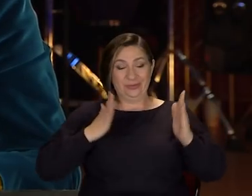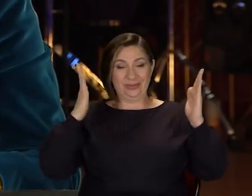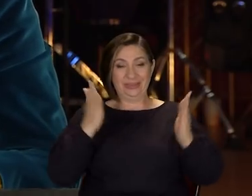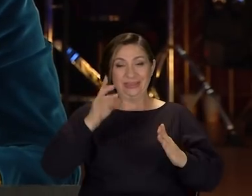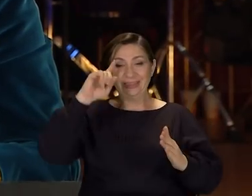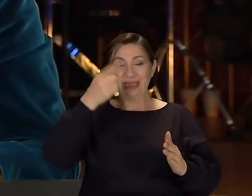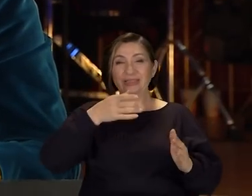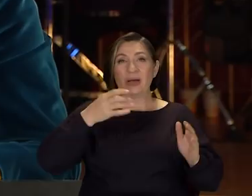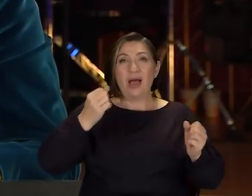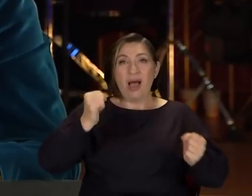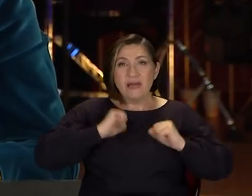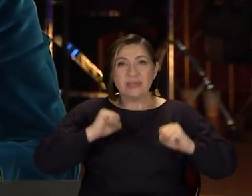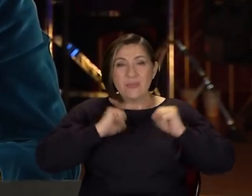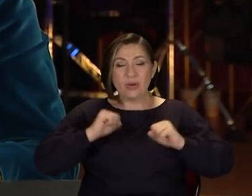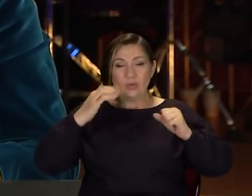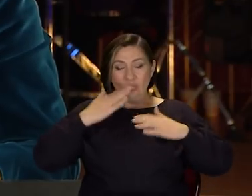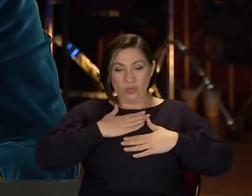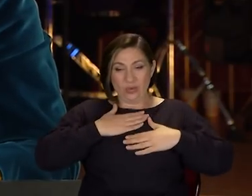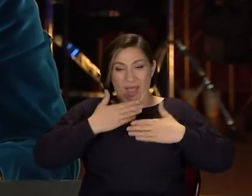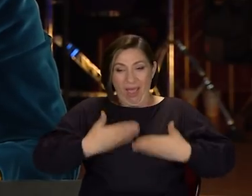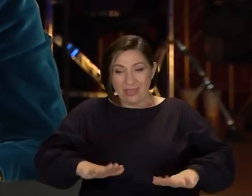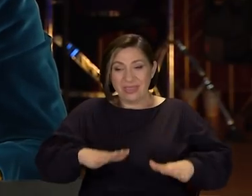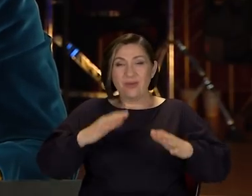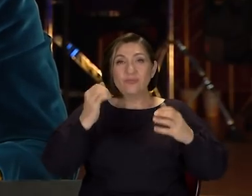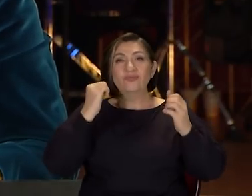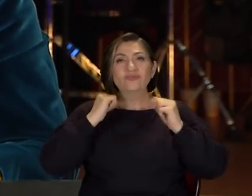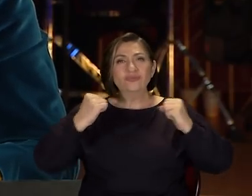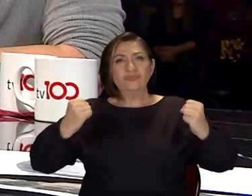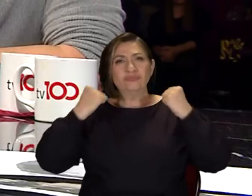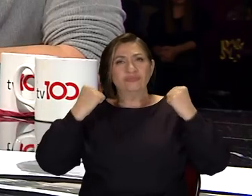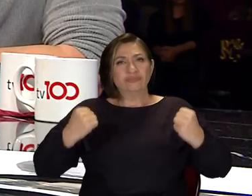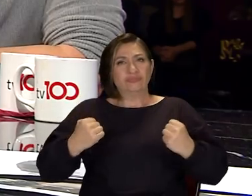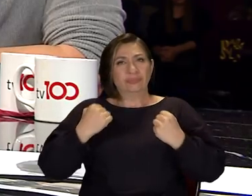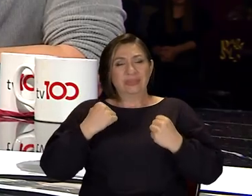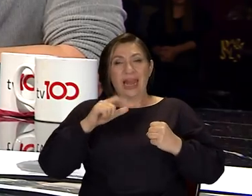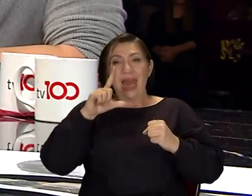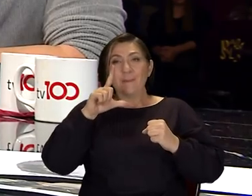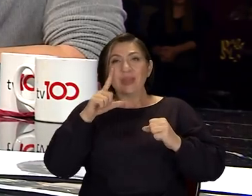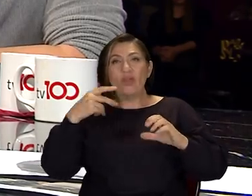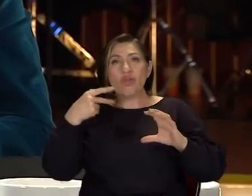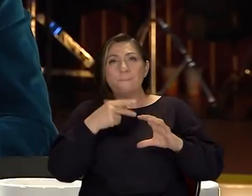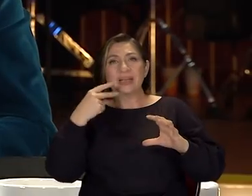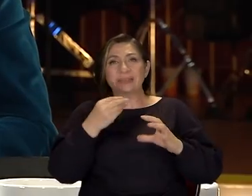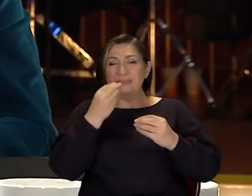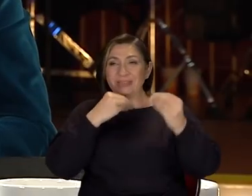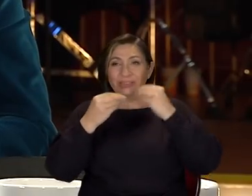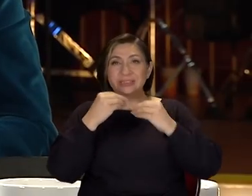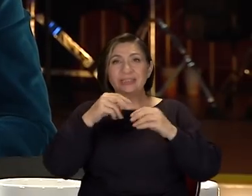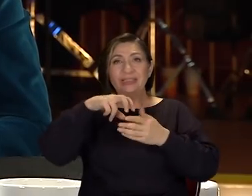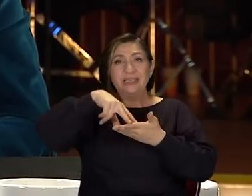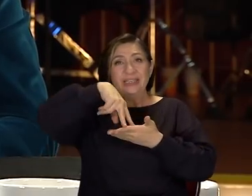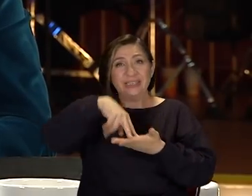bar antrenmanıyla üst alt vücut geliştirme programı. Libido dopingi besinler, kardiyon